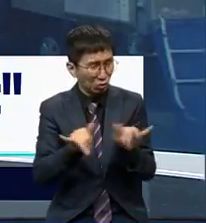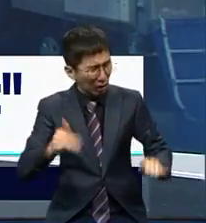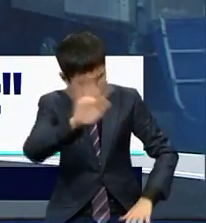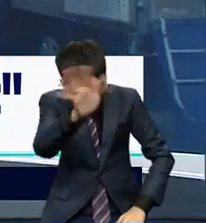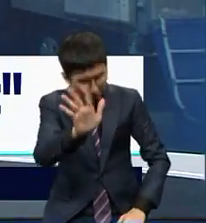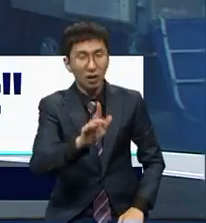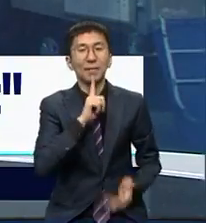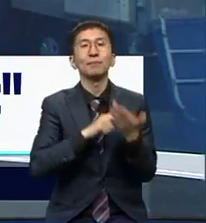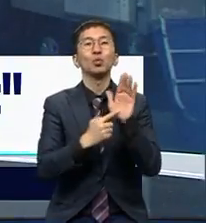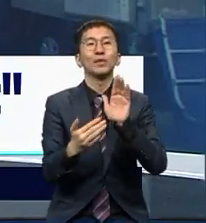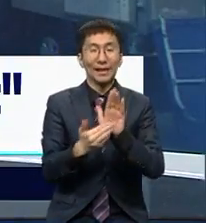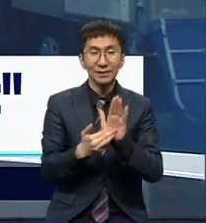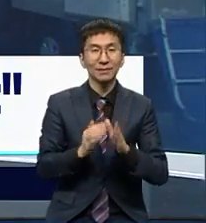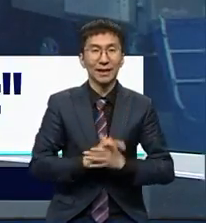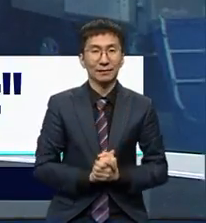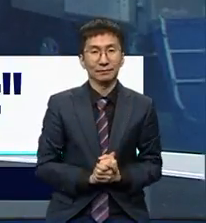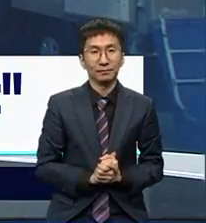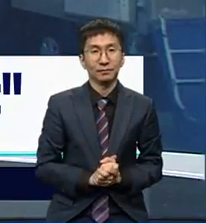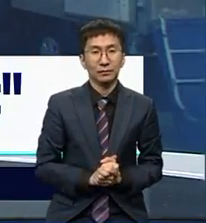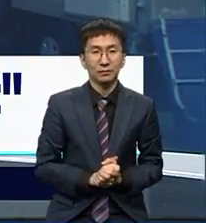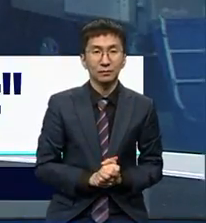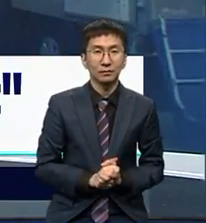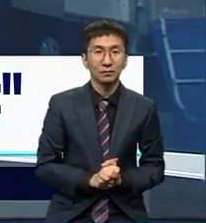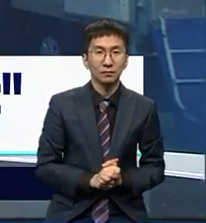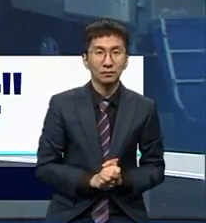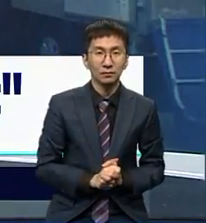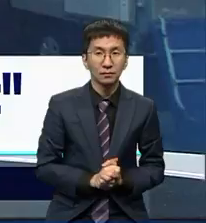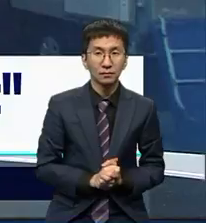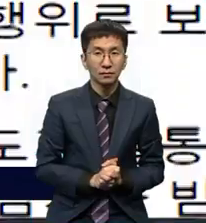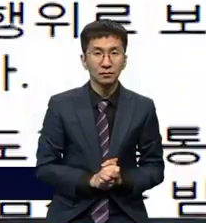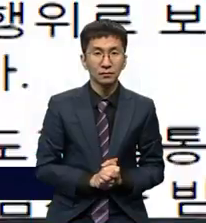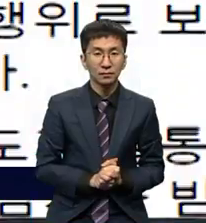아니라고 반박했습니다. 이어서 고정현 기자입니다.